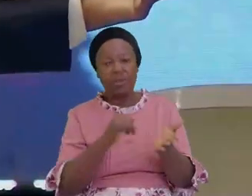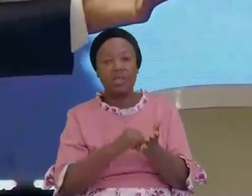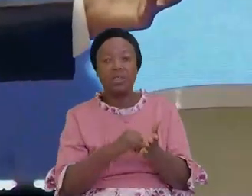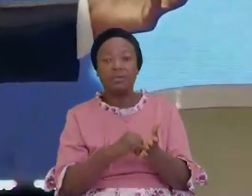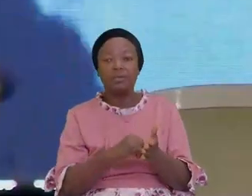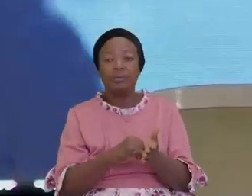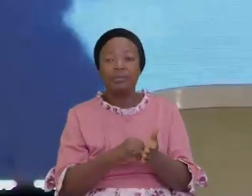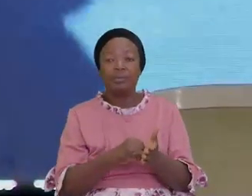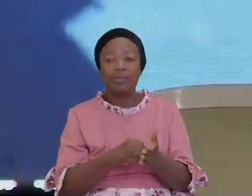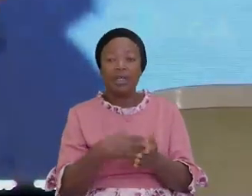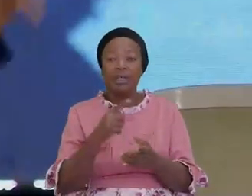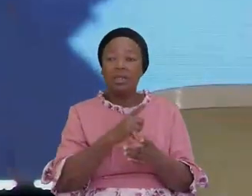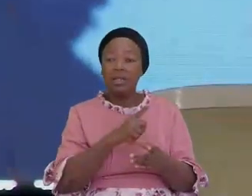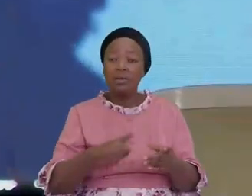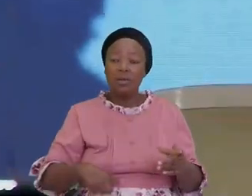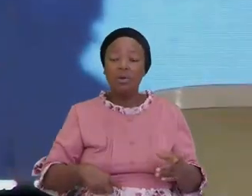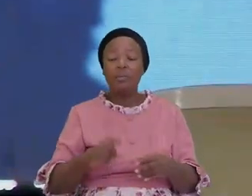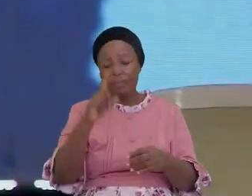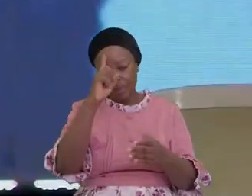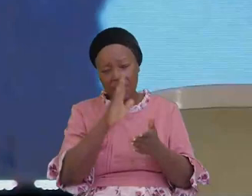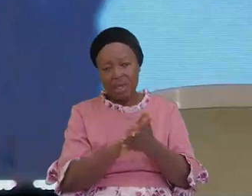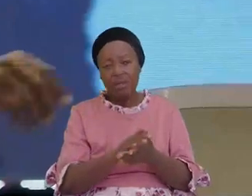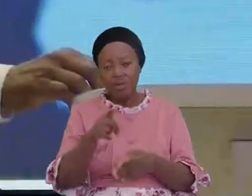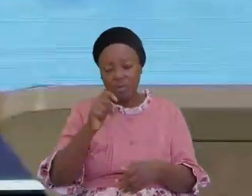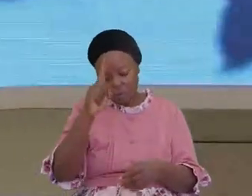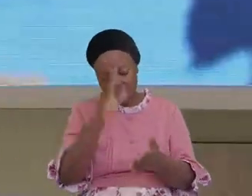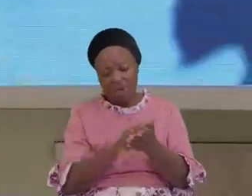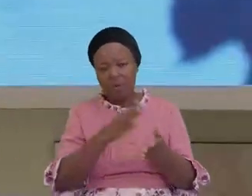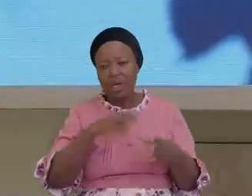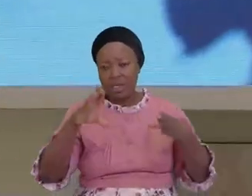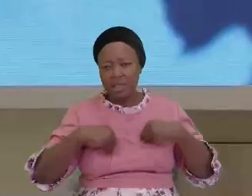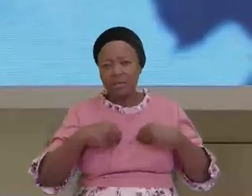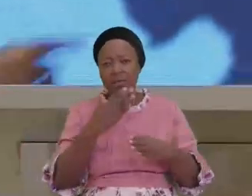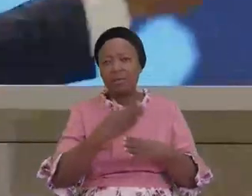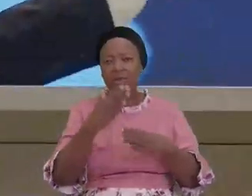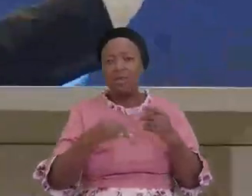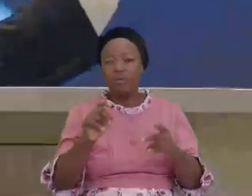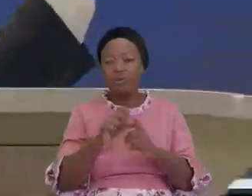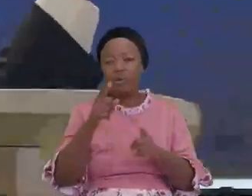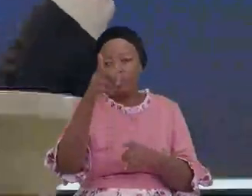Le Seigneur croit et accepte la totalité de la parole de Dieu.